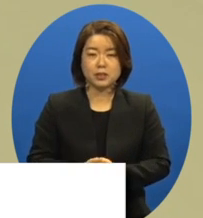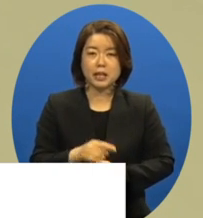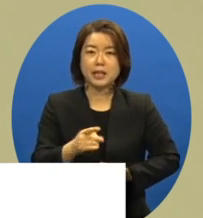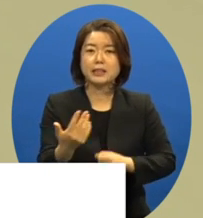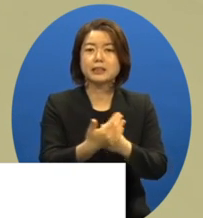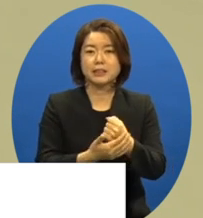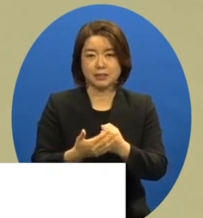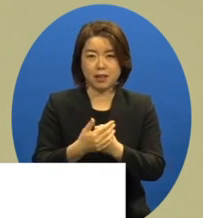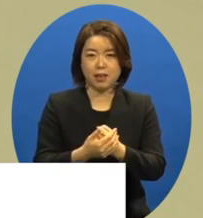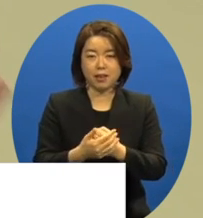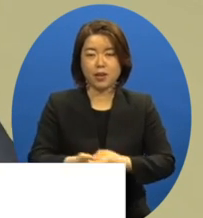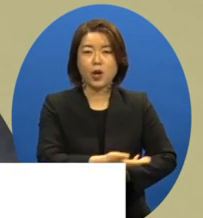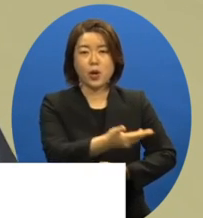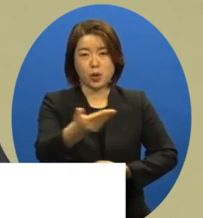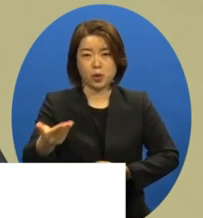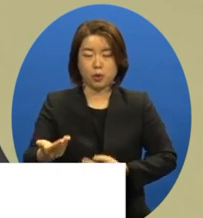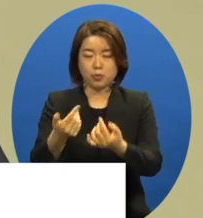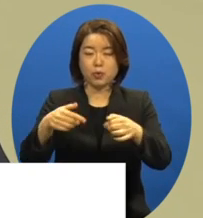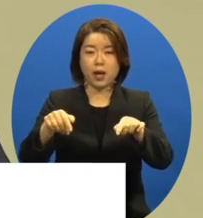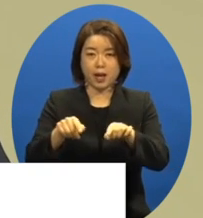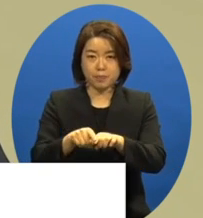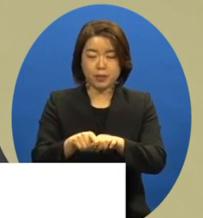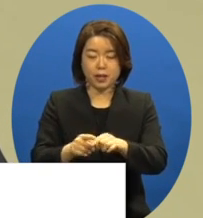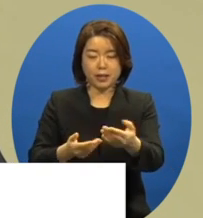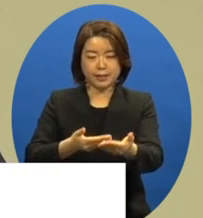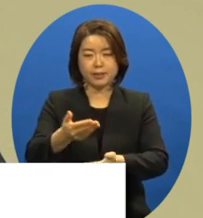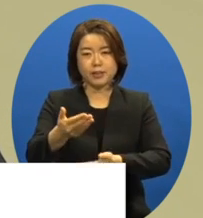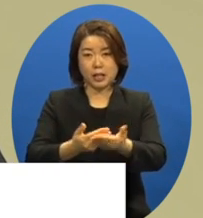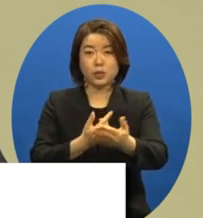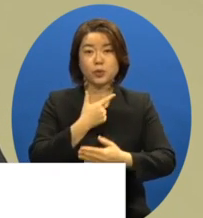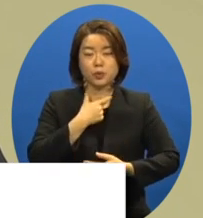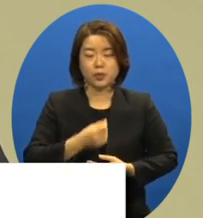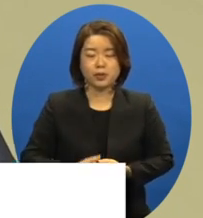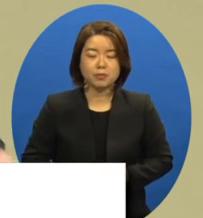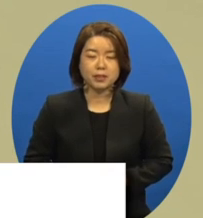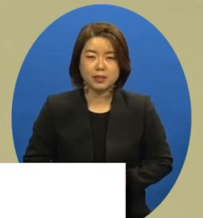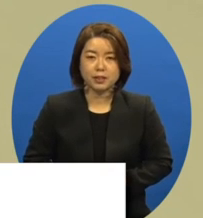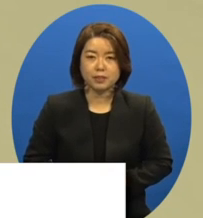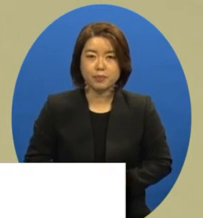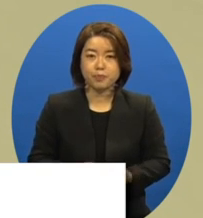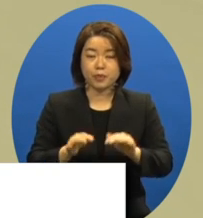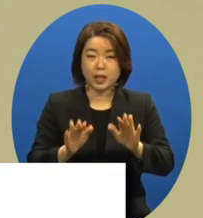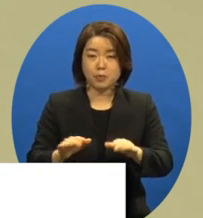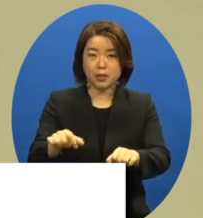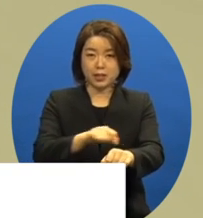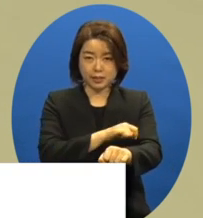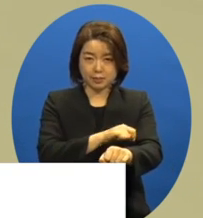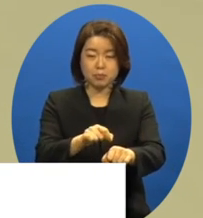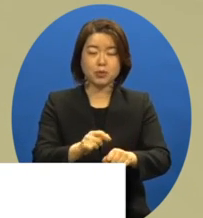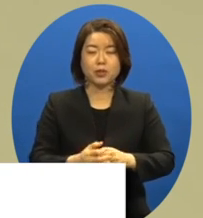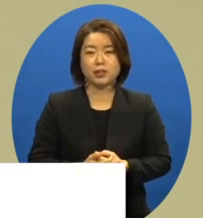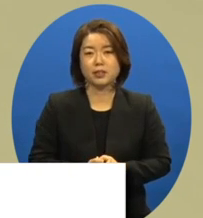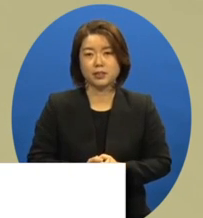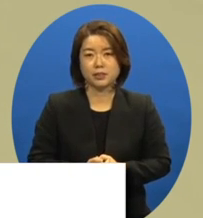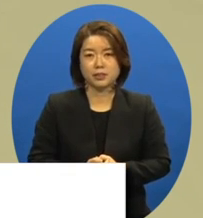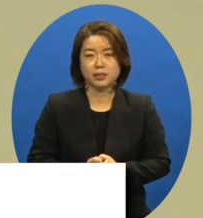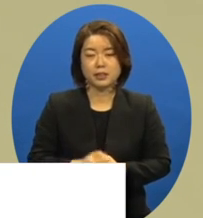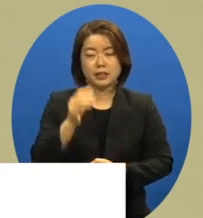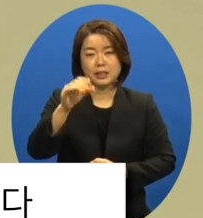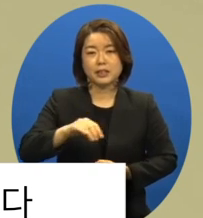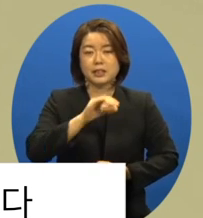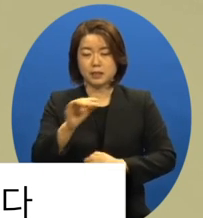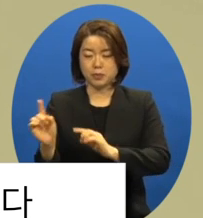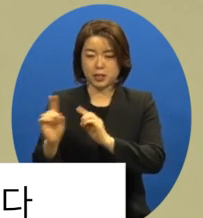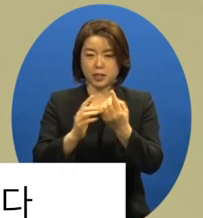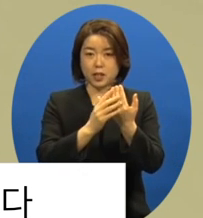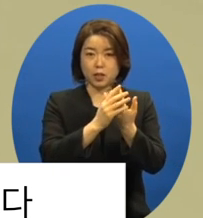은혜를 여러분들과 함께 나누려고 하는 겁니다. 이번에는 특별히 십자가